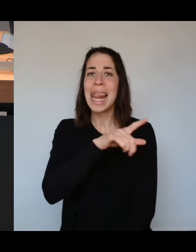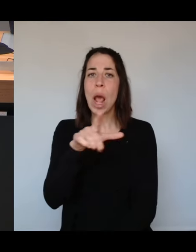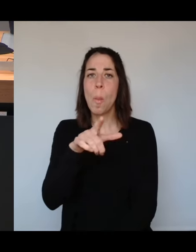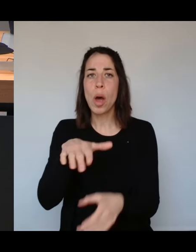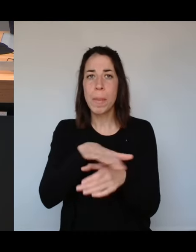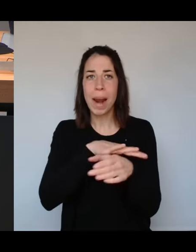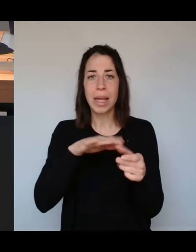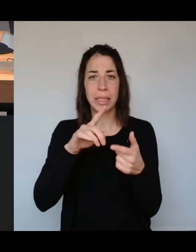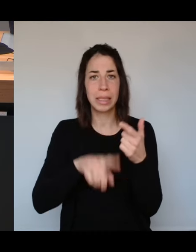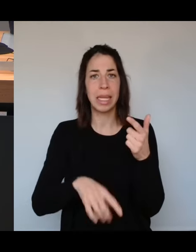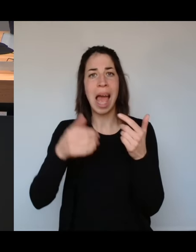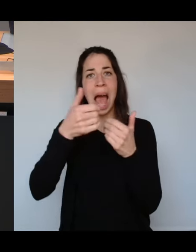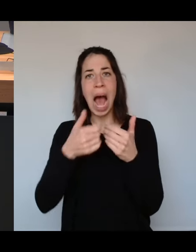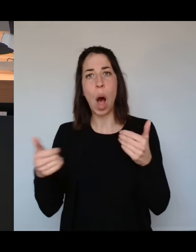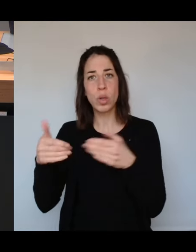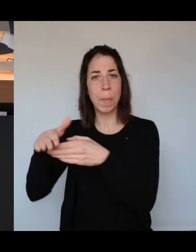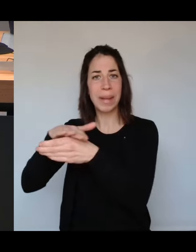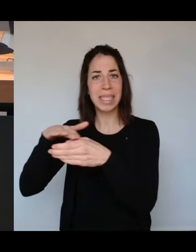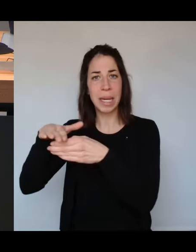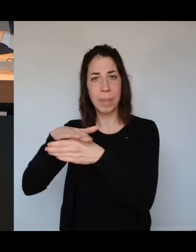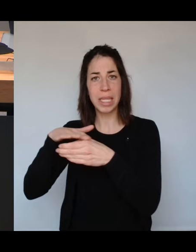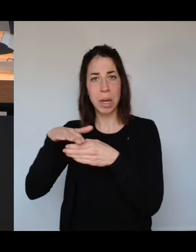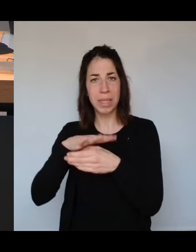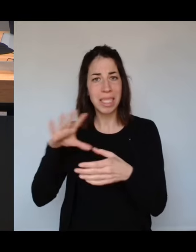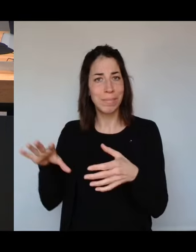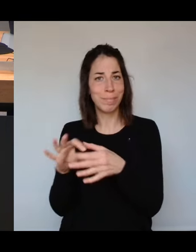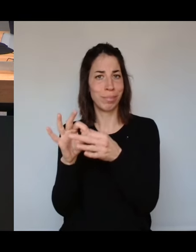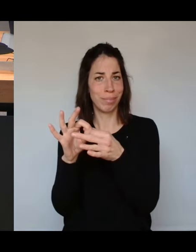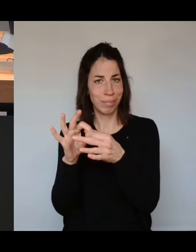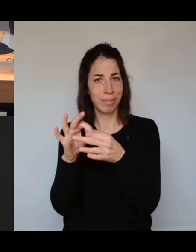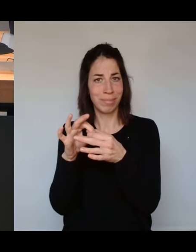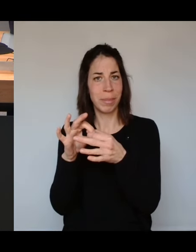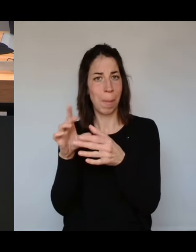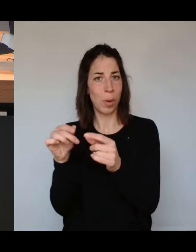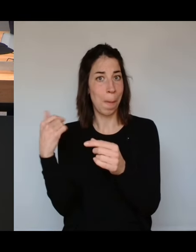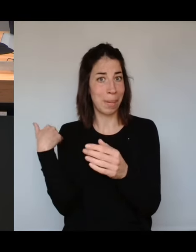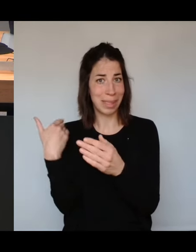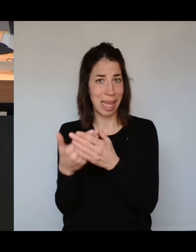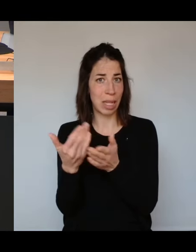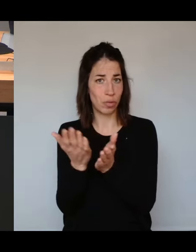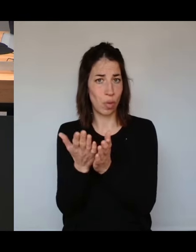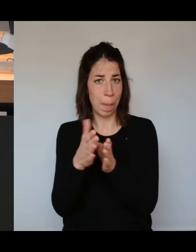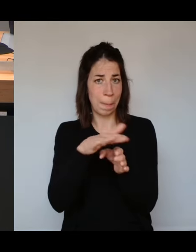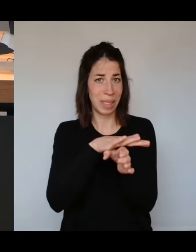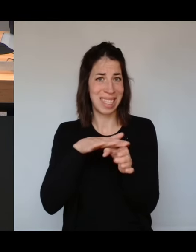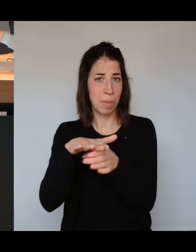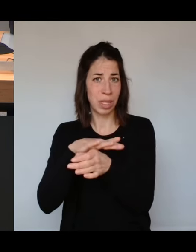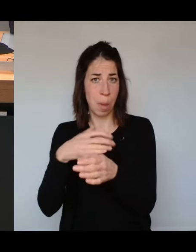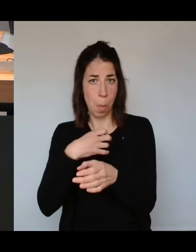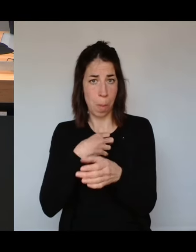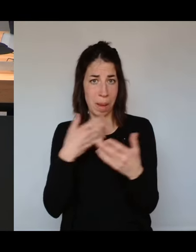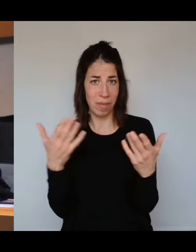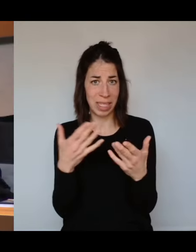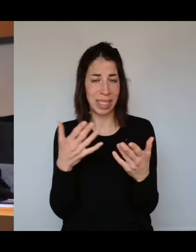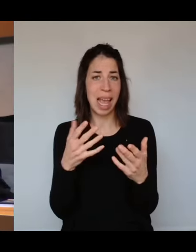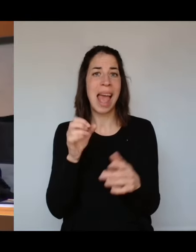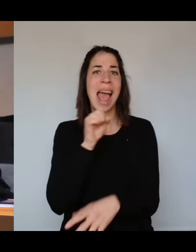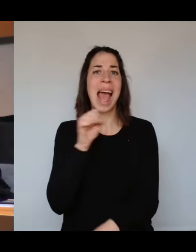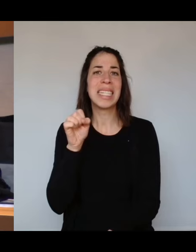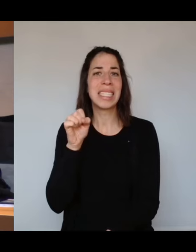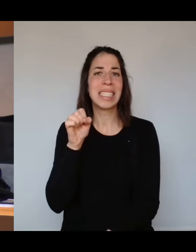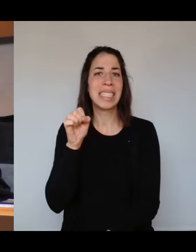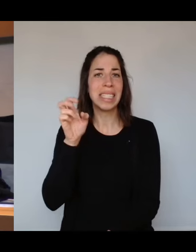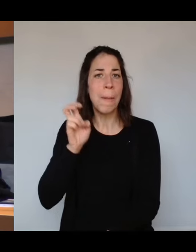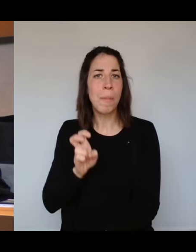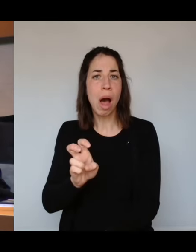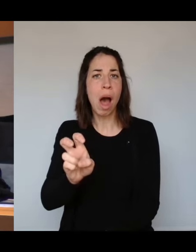die Bezirke inzwischen alle quält, nämlich dass über die S-Bahn und die U-Bahn-Linien das Problem sich auch jederzeit wieder über die Stadt